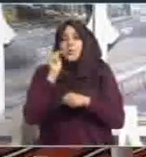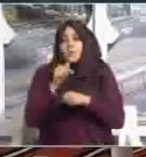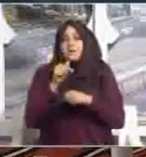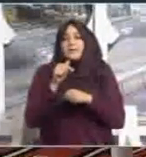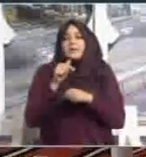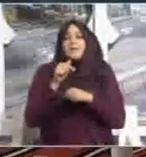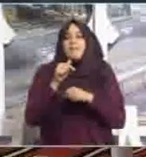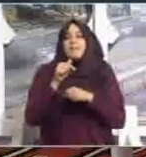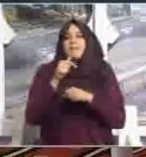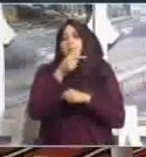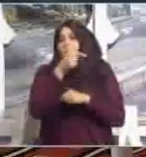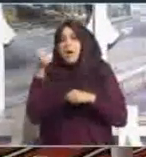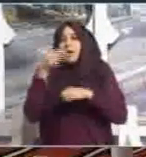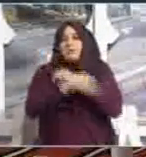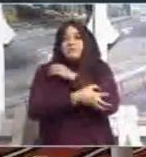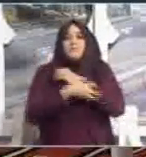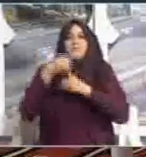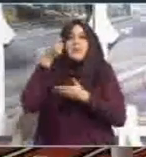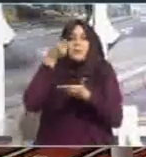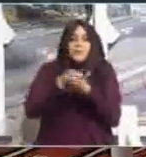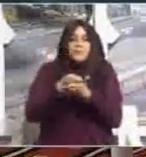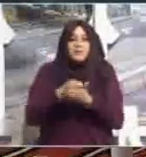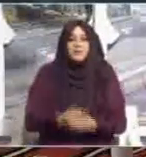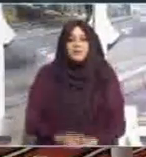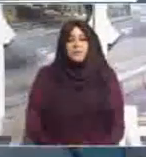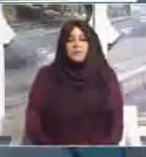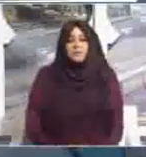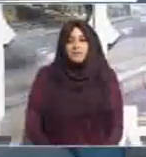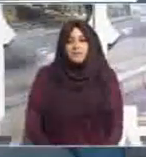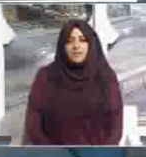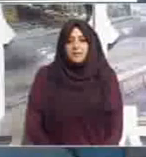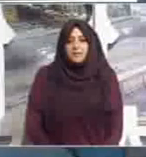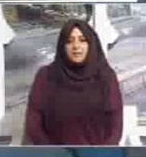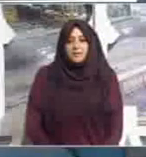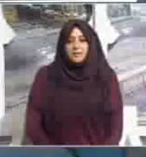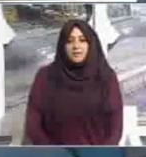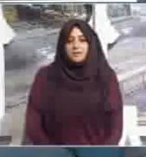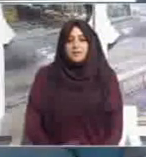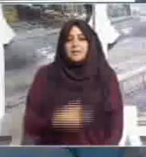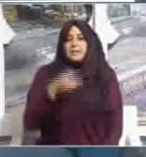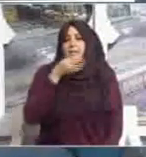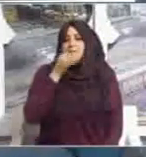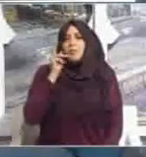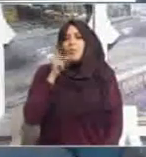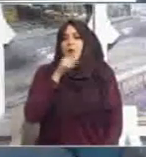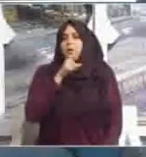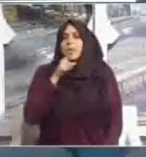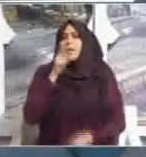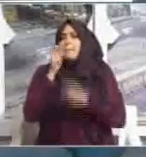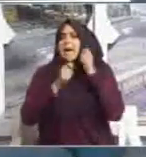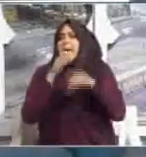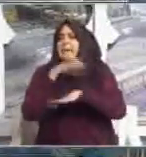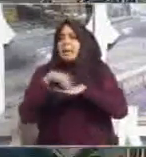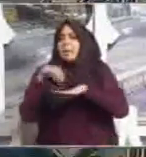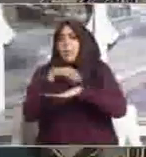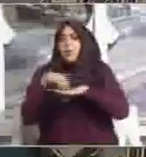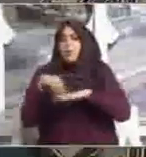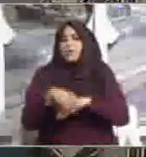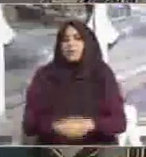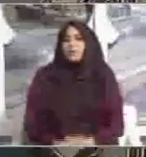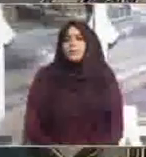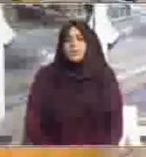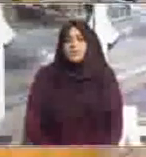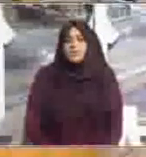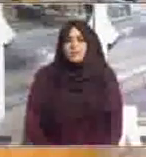الله يسلمك. صح. القرض هذا علاش داه القرض هذا باش يخدم ولا علاش داه؟ نعم. معليش نجاوبك